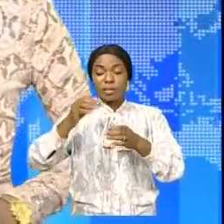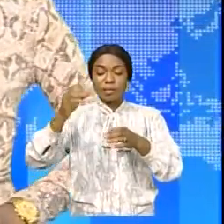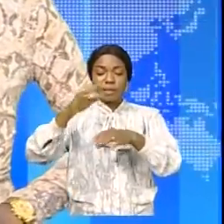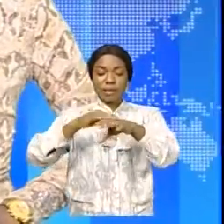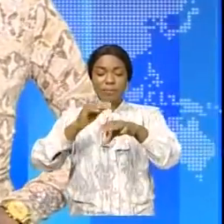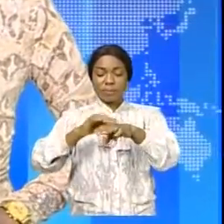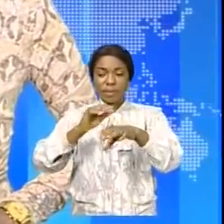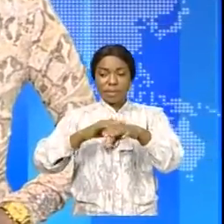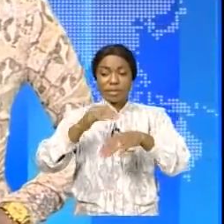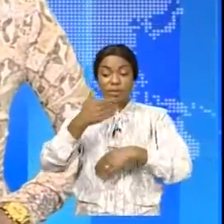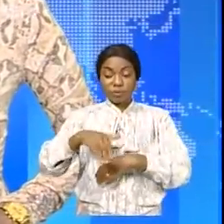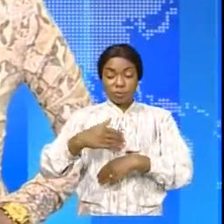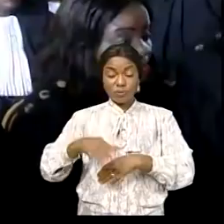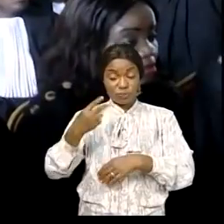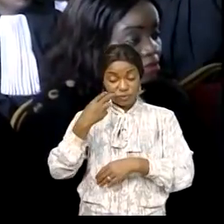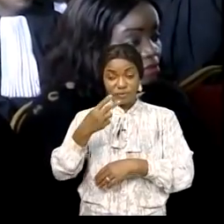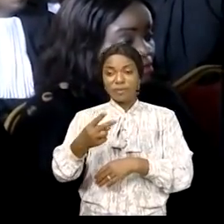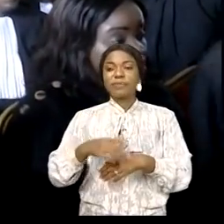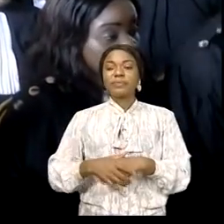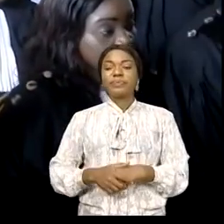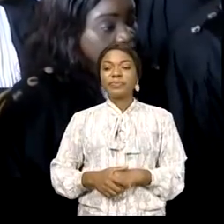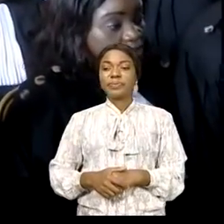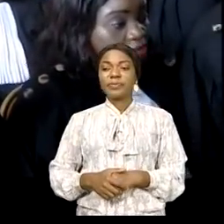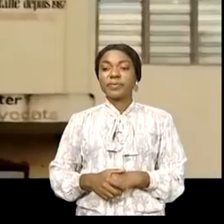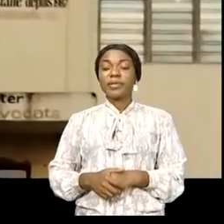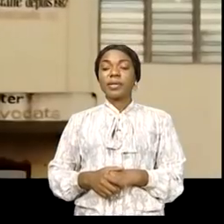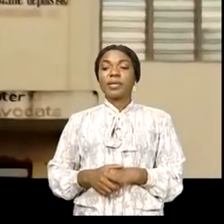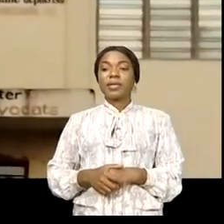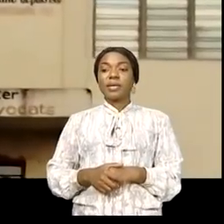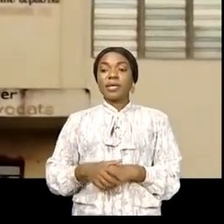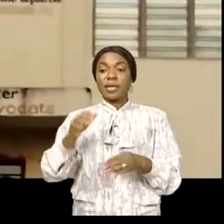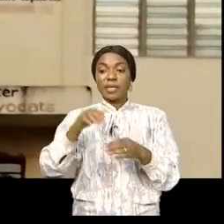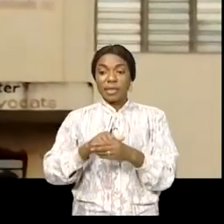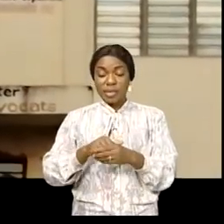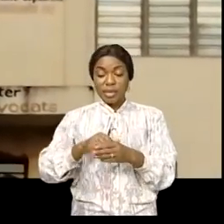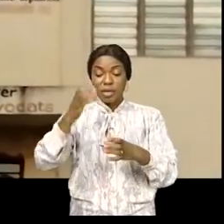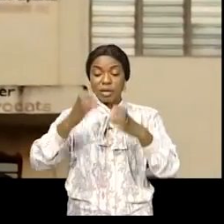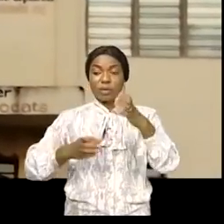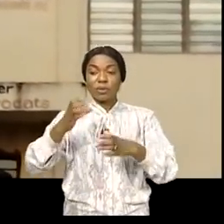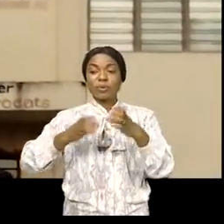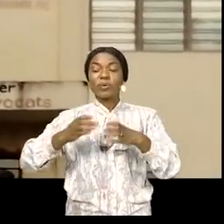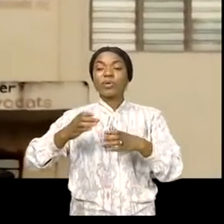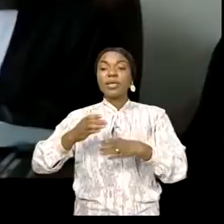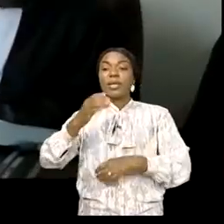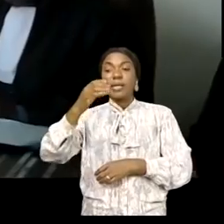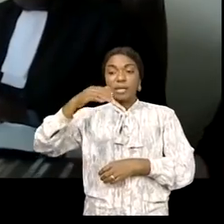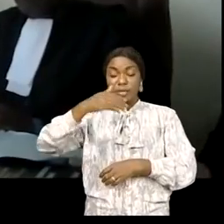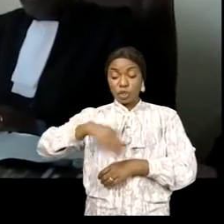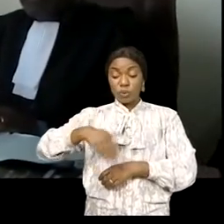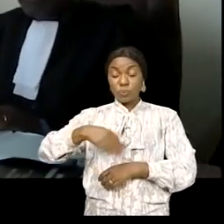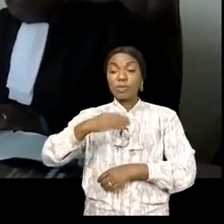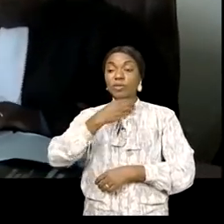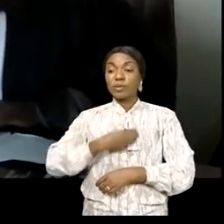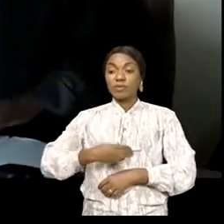Kikwit dans la même province. Est sorti au sang du barreau du Kwilu. C'est lui qui tient désormais le bâton des commandements de ces barreaux et dans